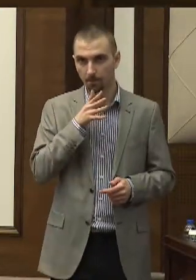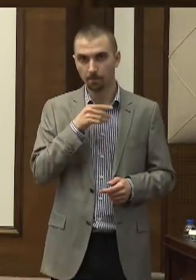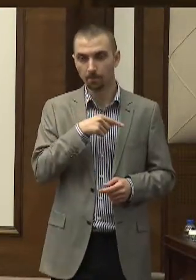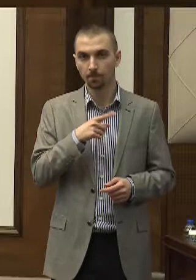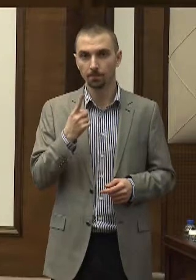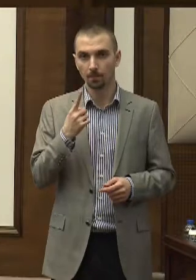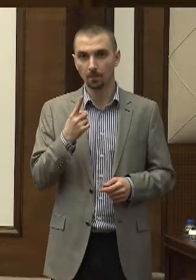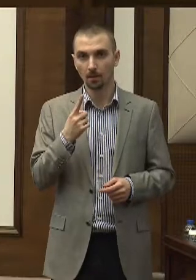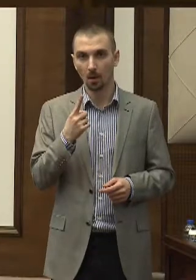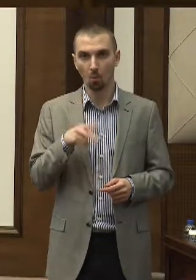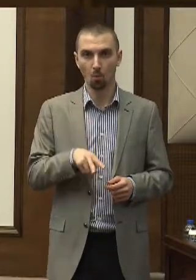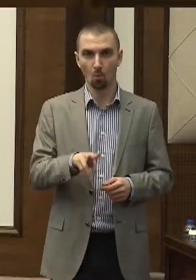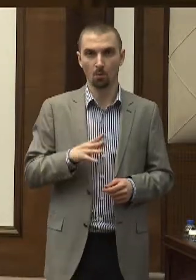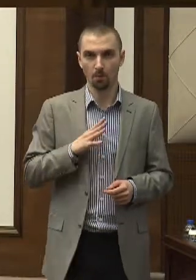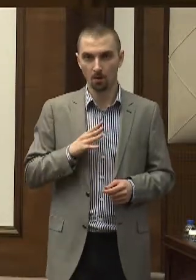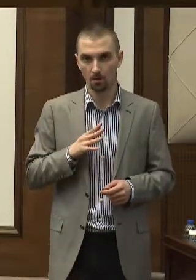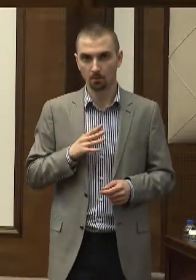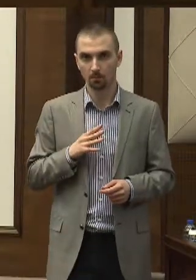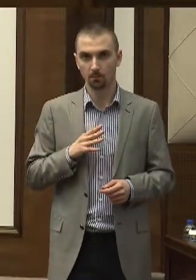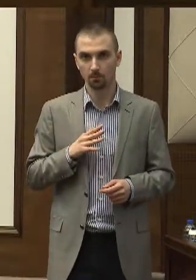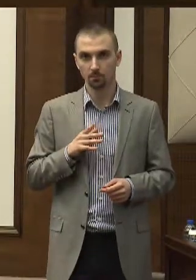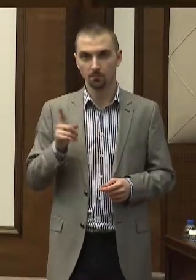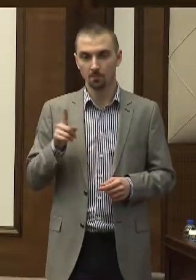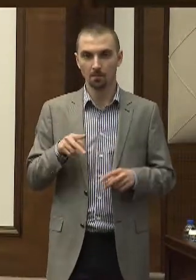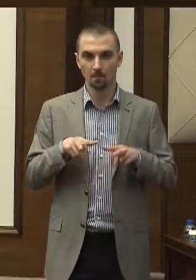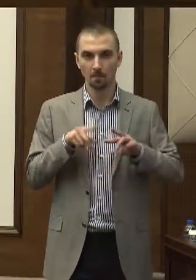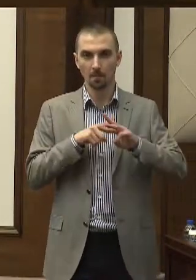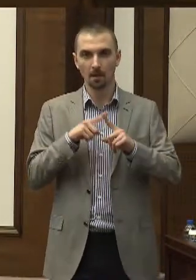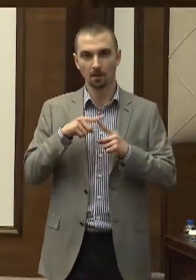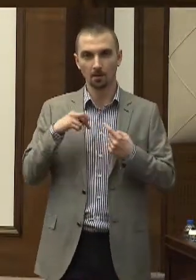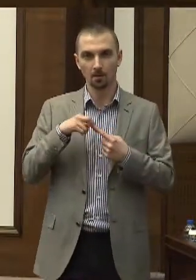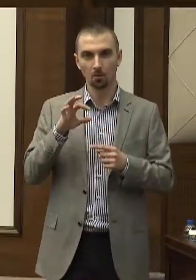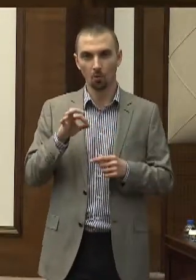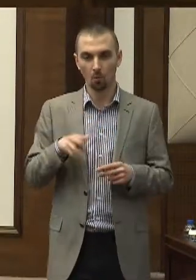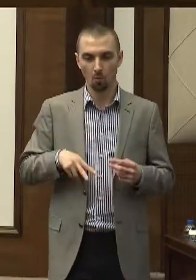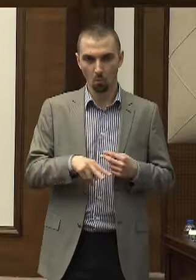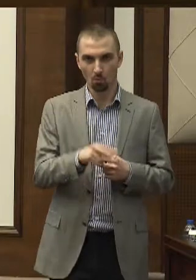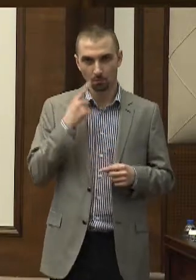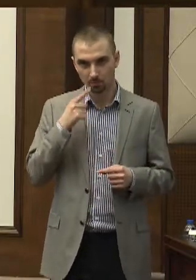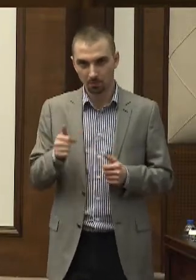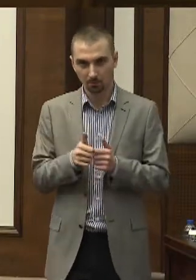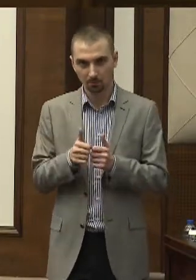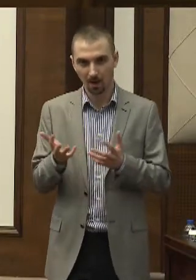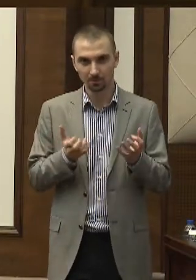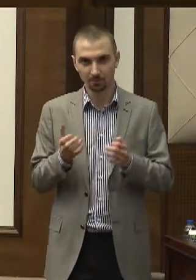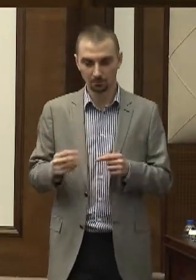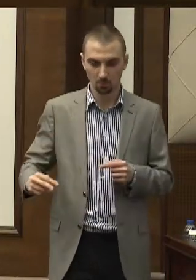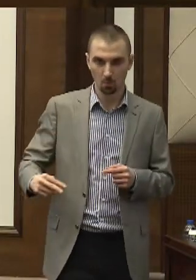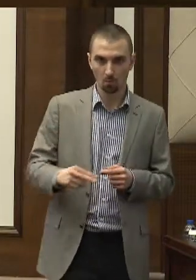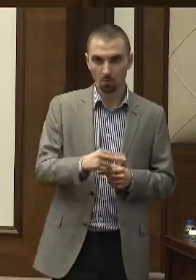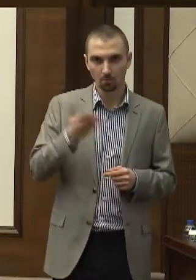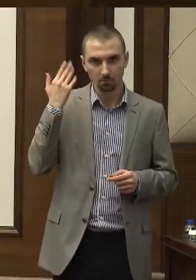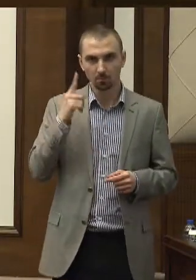Çakmaklı'nın tek girişi, tek yolu vardır. Metro Gross Market'in oradan içeri giren yol. Bu köy 1924'te